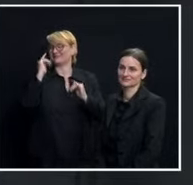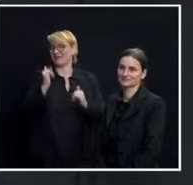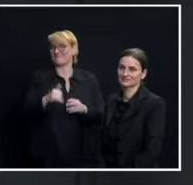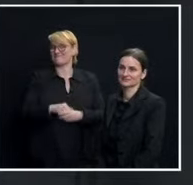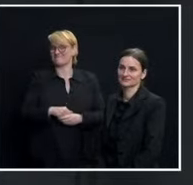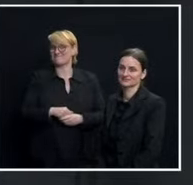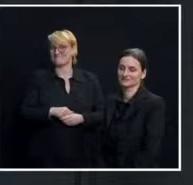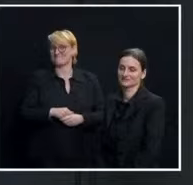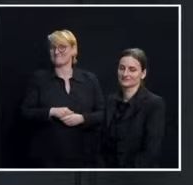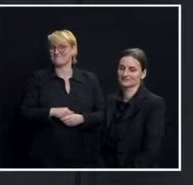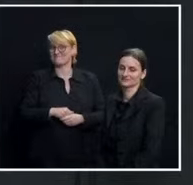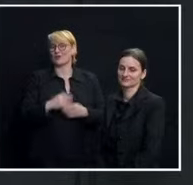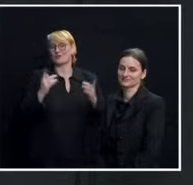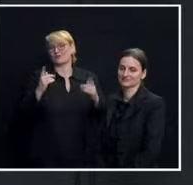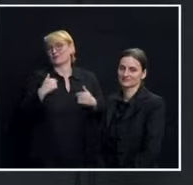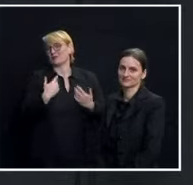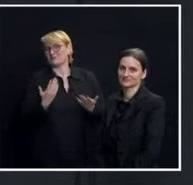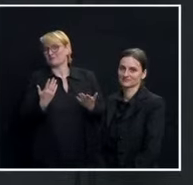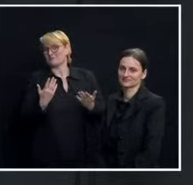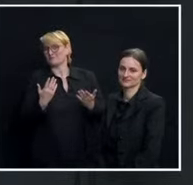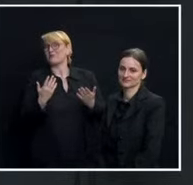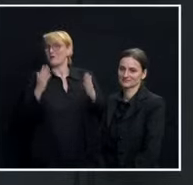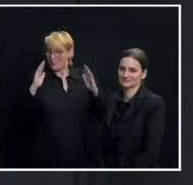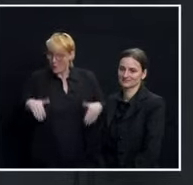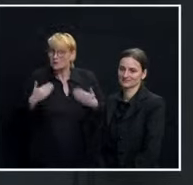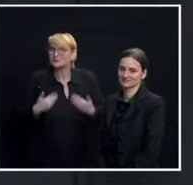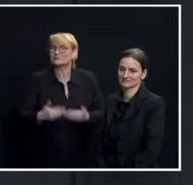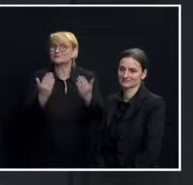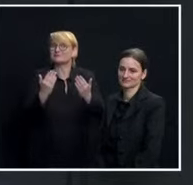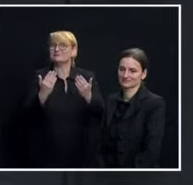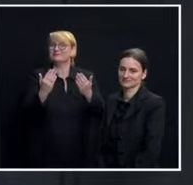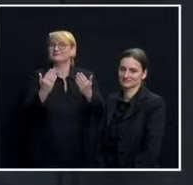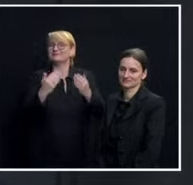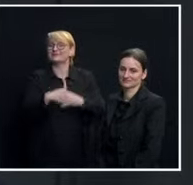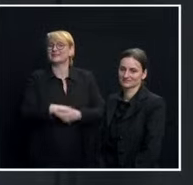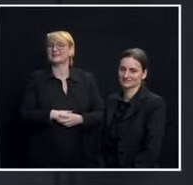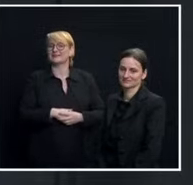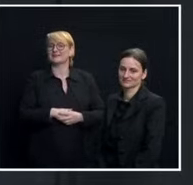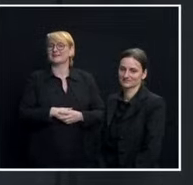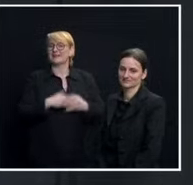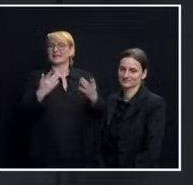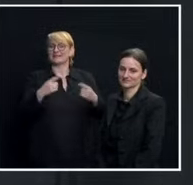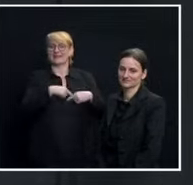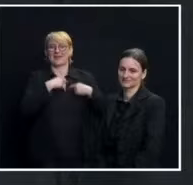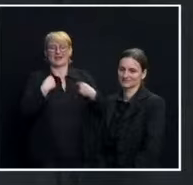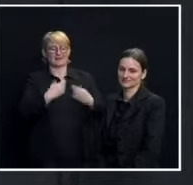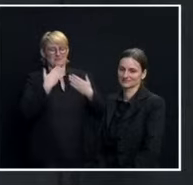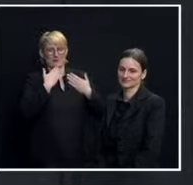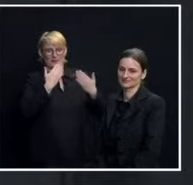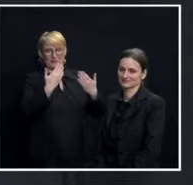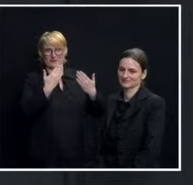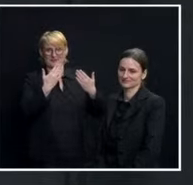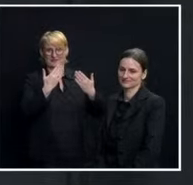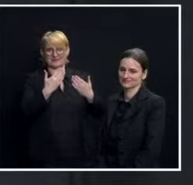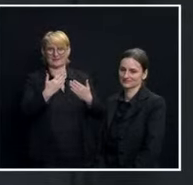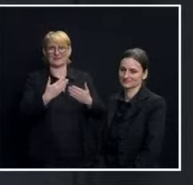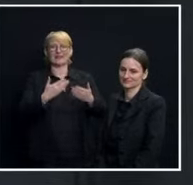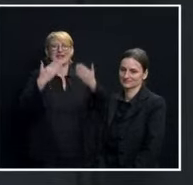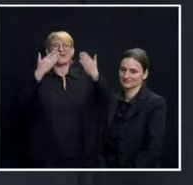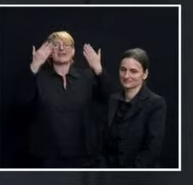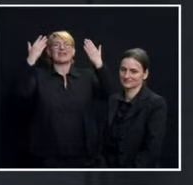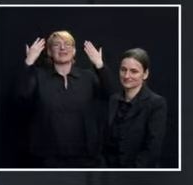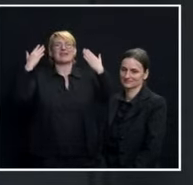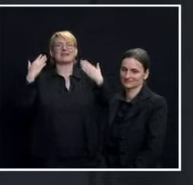und ich würde mal sagen, wir starten direkt los. Jetzt darf ich ganz herzlich begrüßen den Mann hinter der